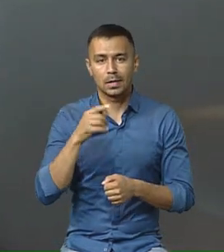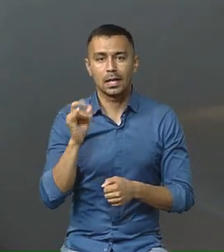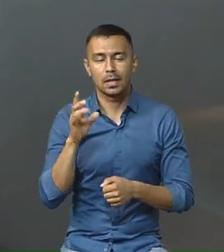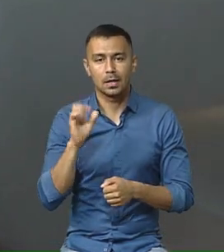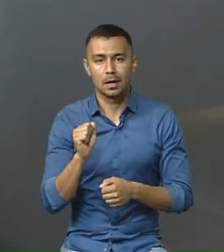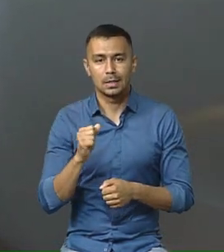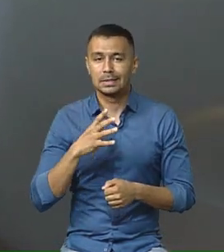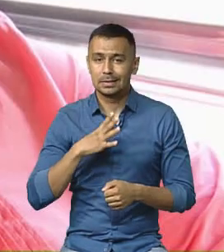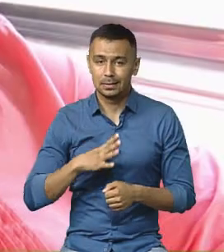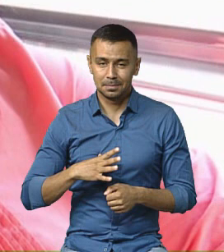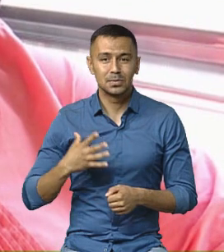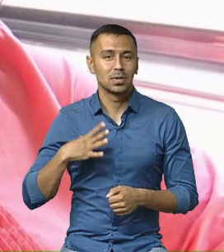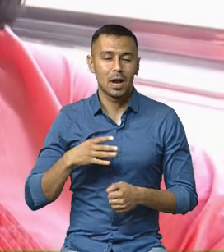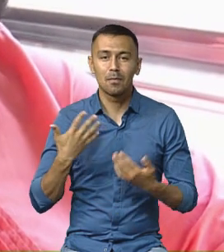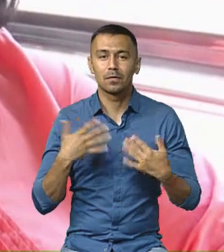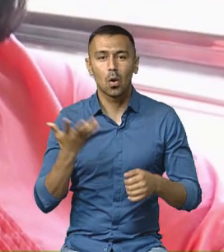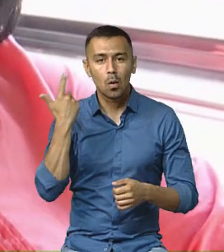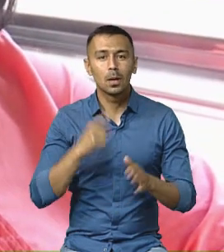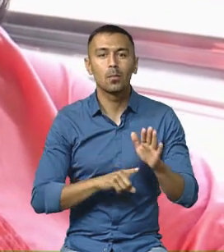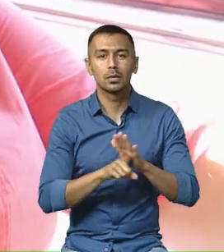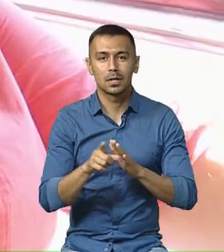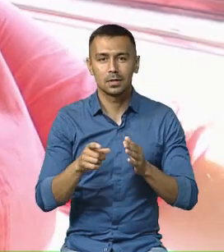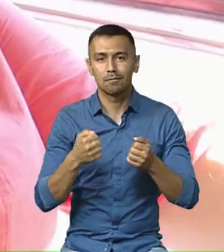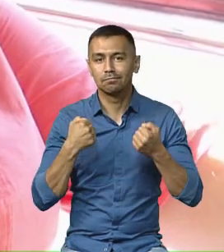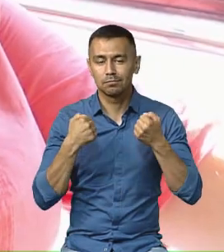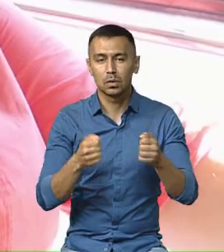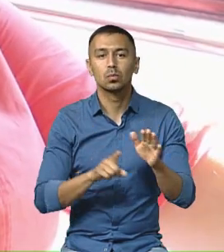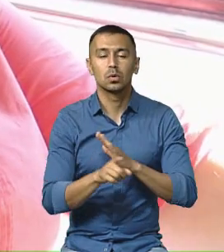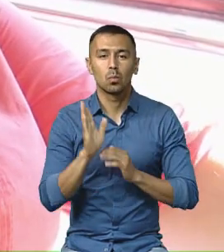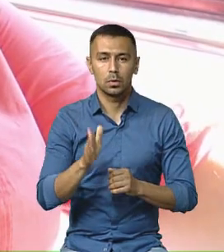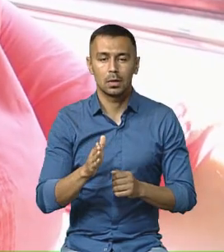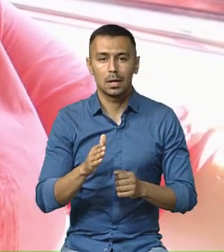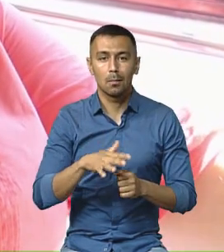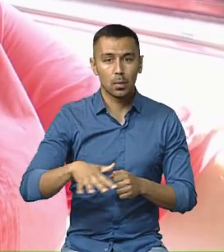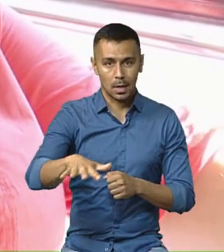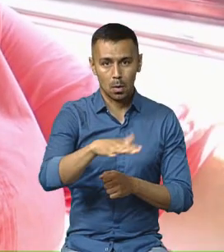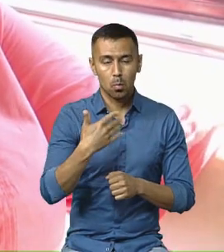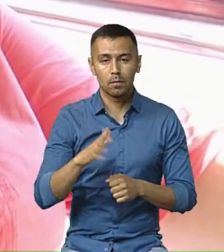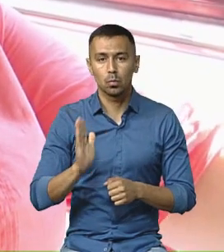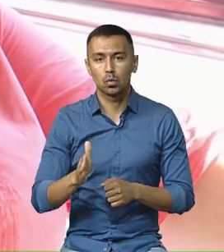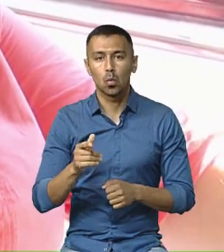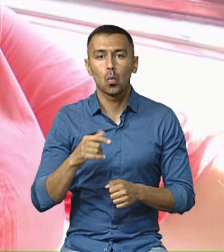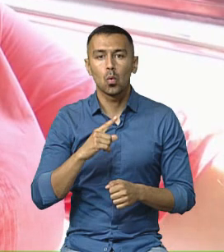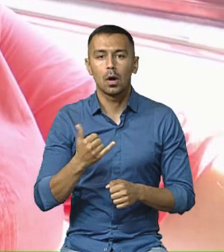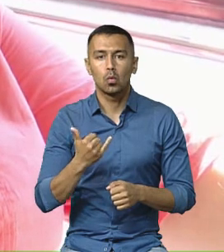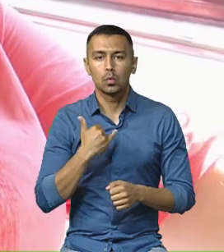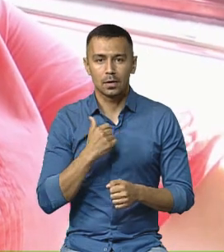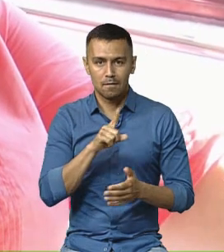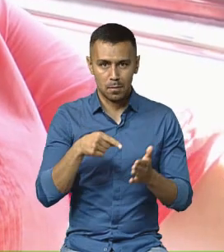З нетерпінням чекаємо вже, коли почнеться водіння. Спочатку буде по території, потім вже будуть нас в місто